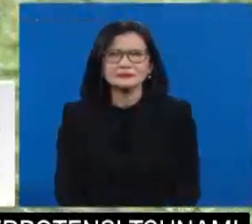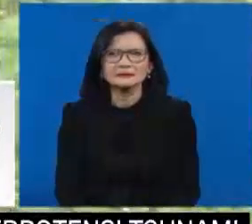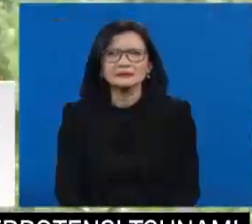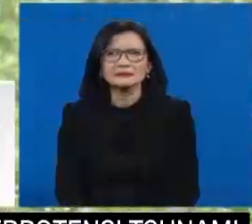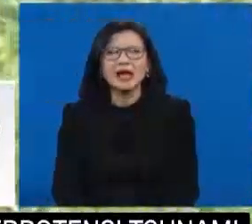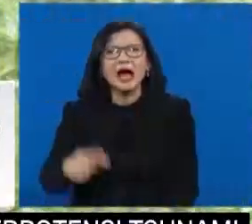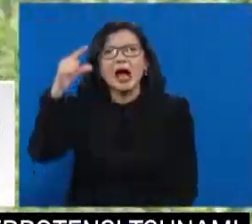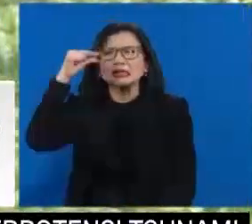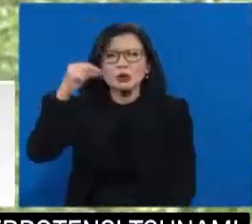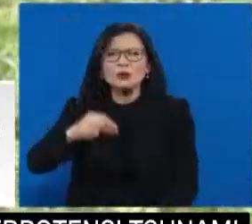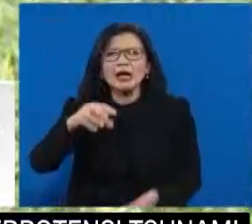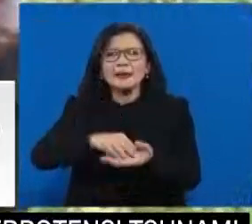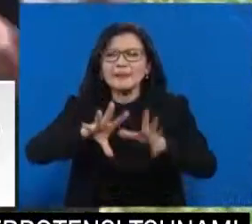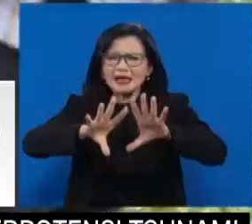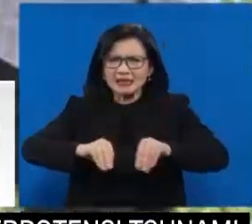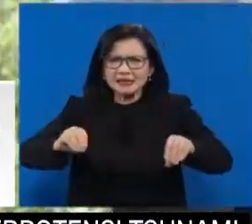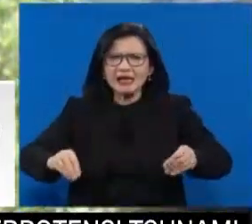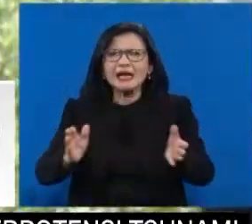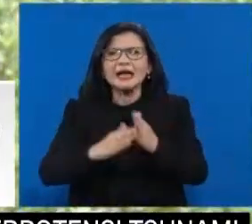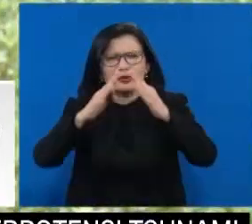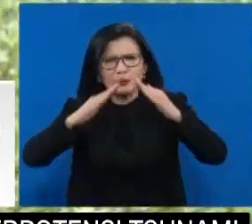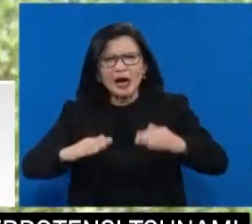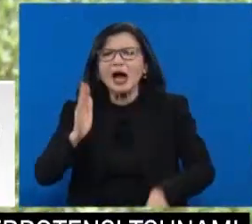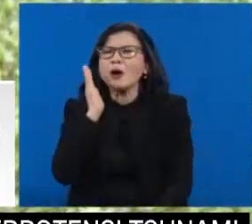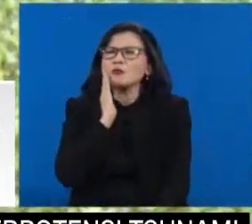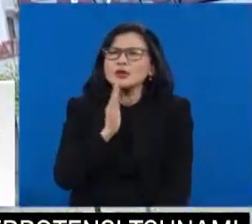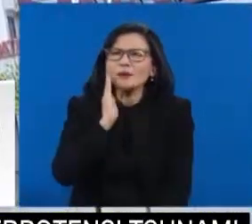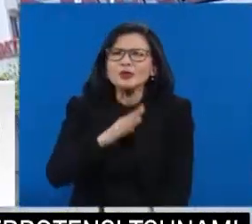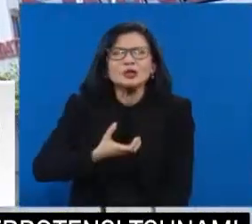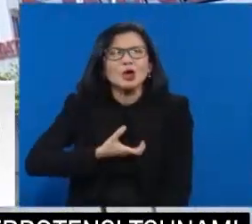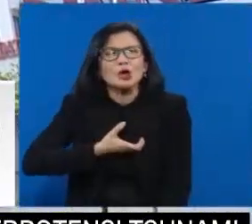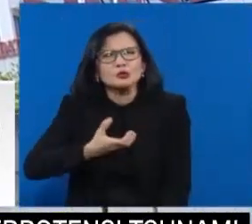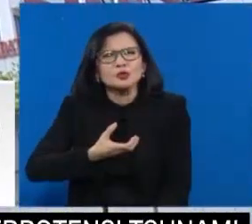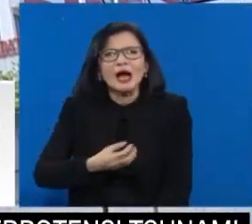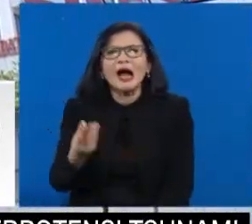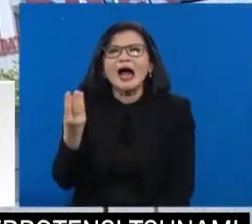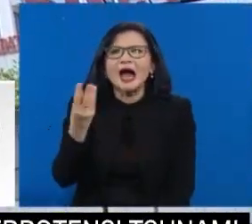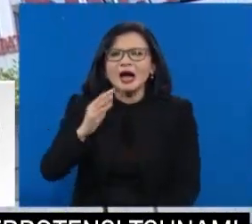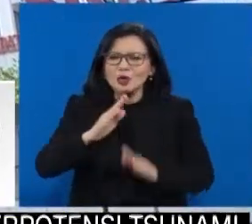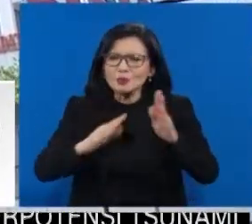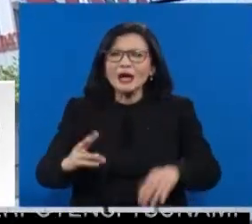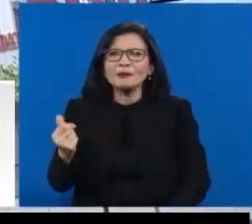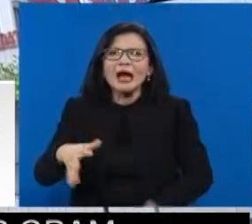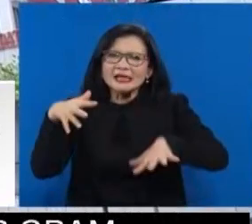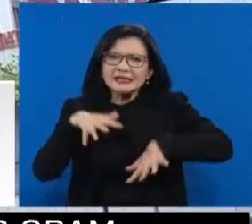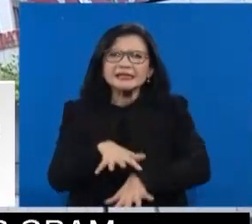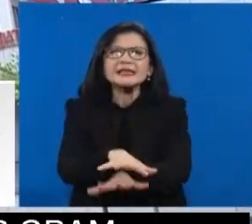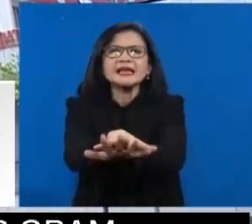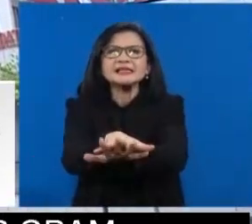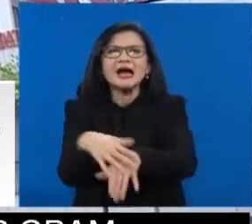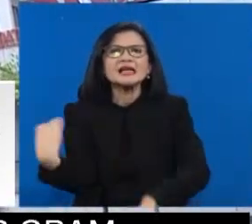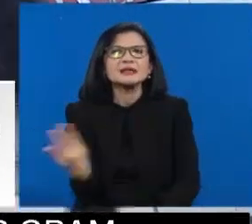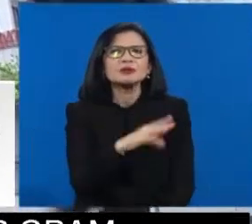Jauhnya jarak tempat kerja dari tempat tinggal membuat kaum muda mengidamkan hunian dengan harga terjangkau, terintegrasi dengan transportasi umum,